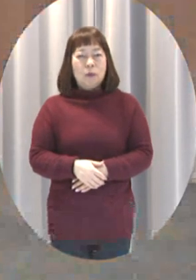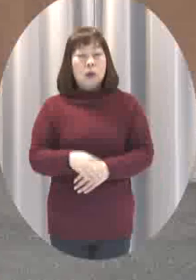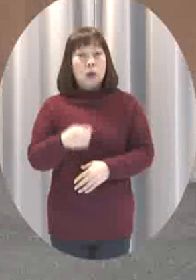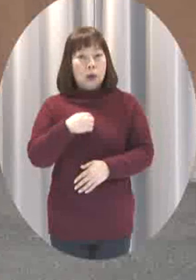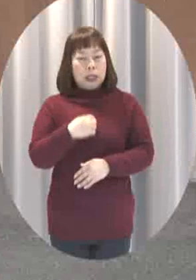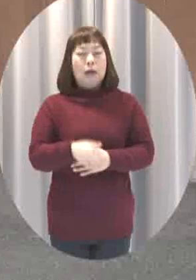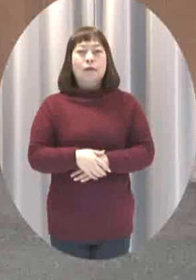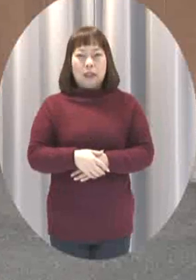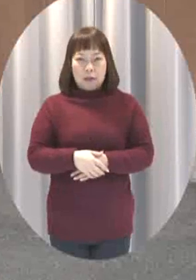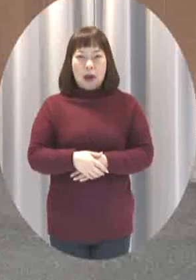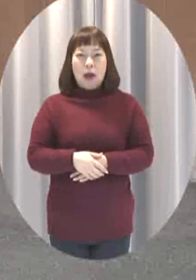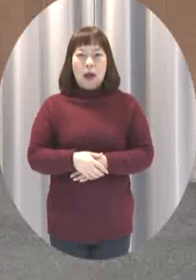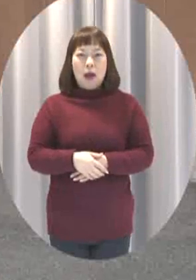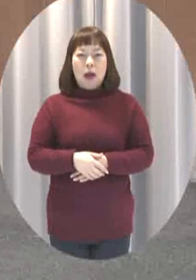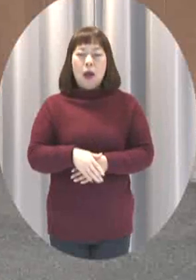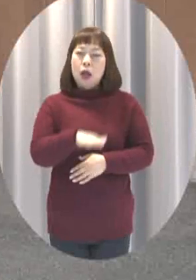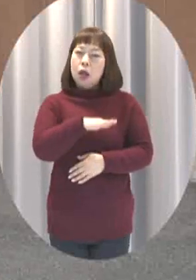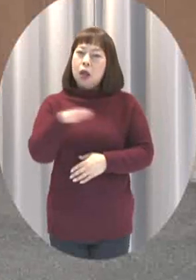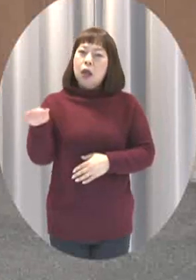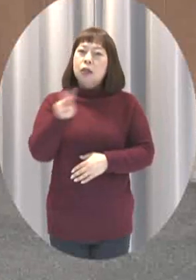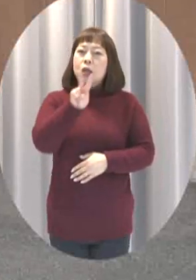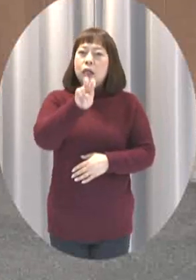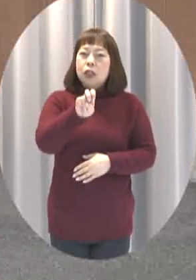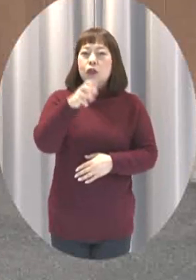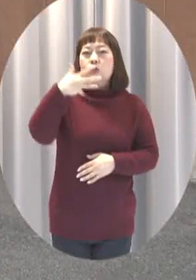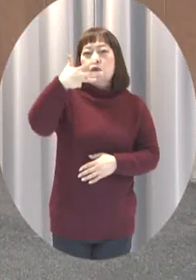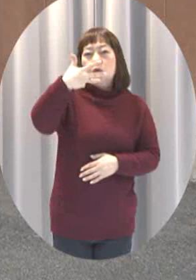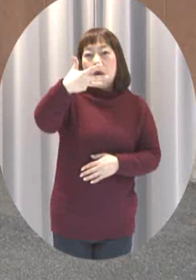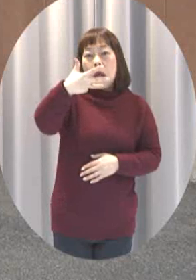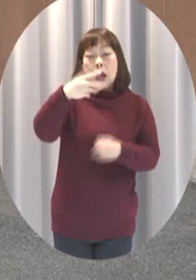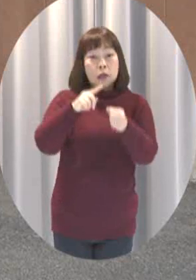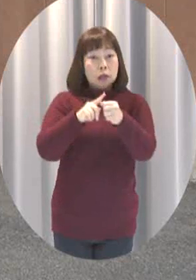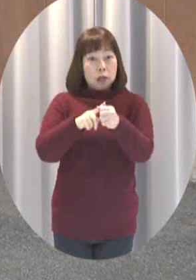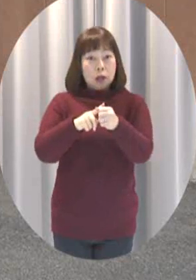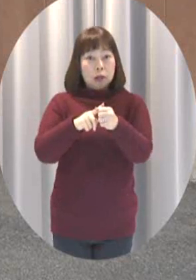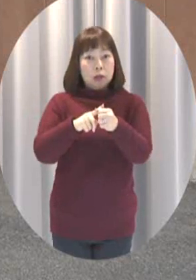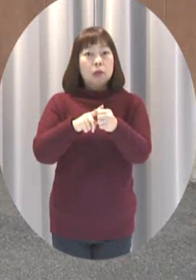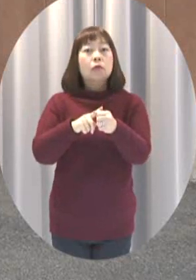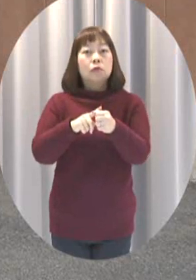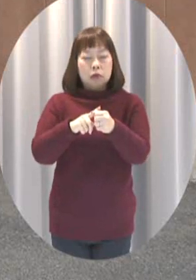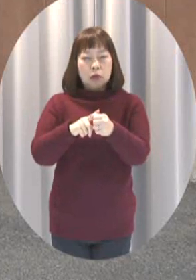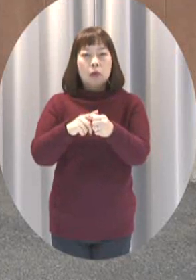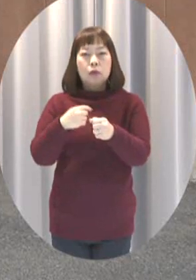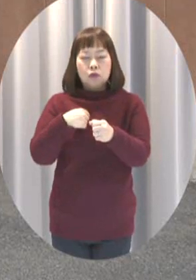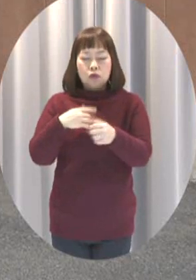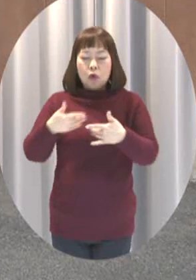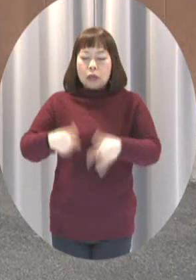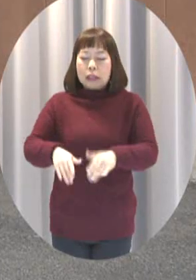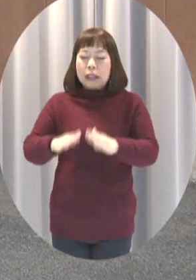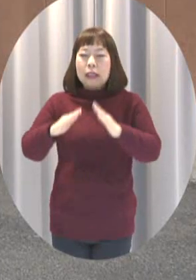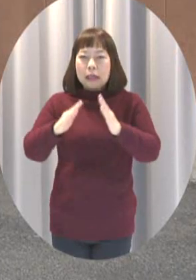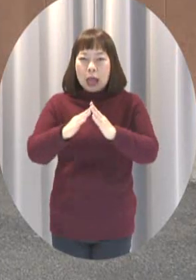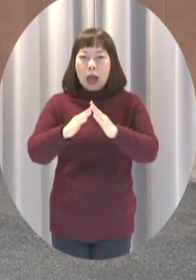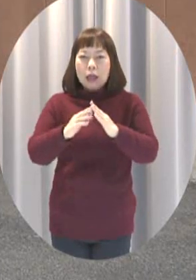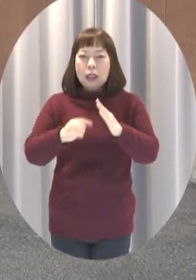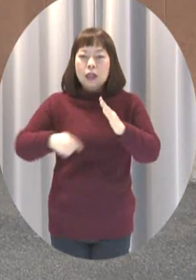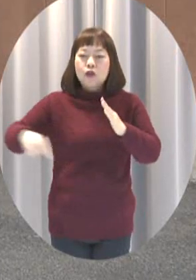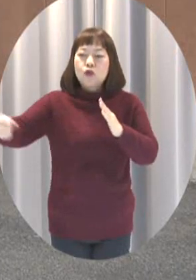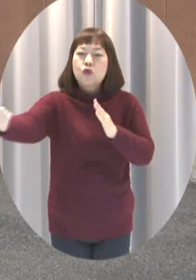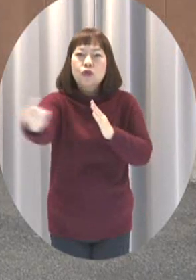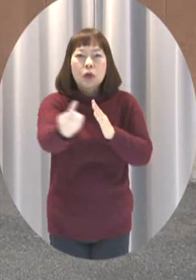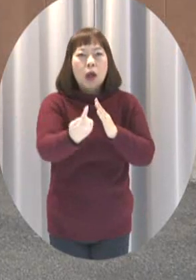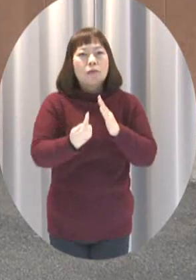私は平成28年に実家の木材店に U ターンしてまいりました